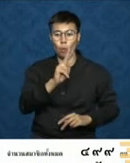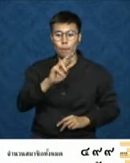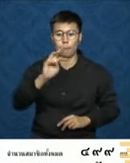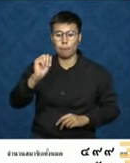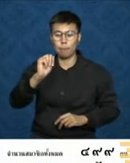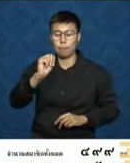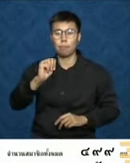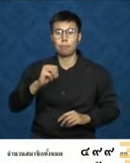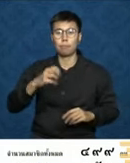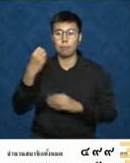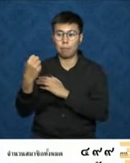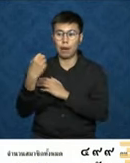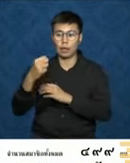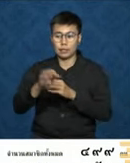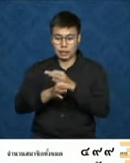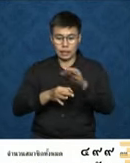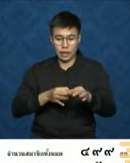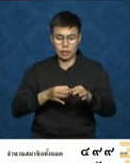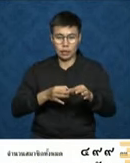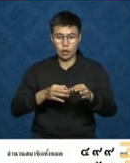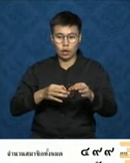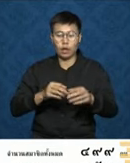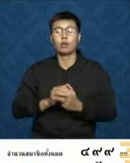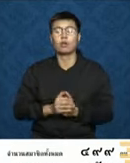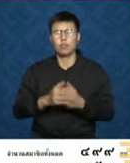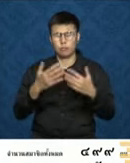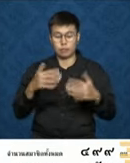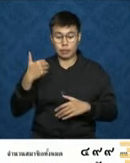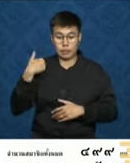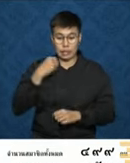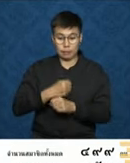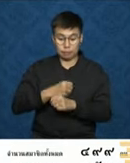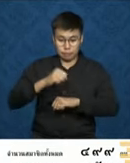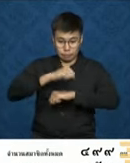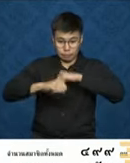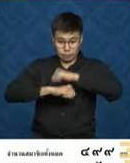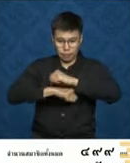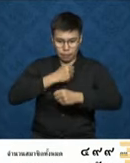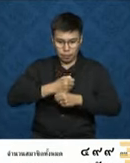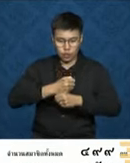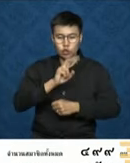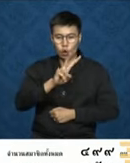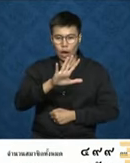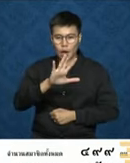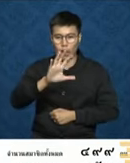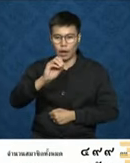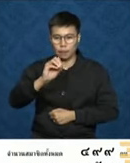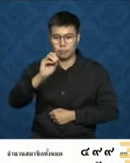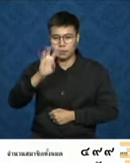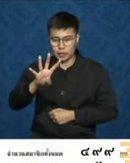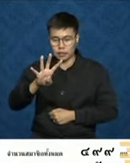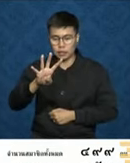แทนและอนุรักษ์พลังงานดำเนินการก่อสร้างตั้งแต่ปีพ.ศ2554นับเป็นเวลา